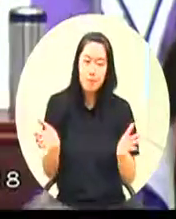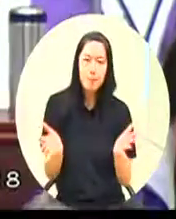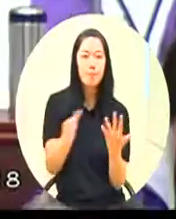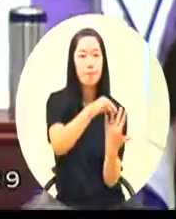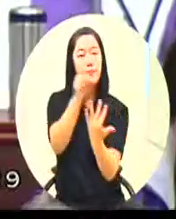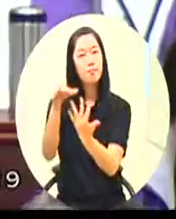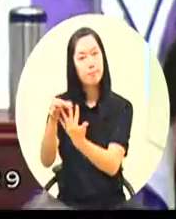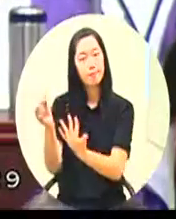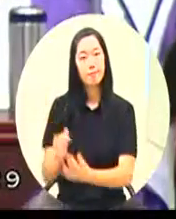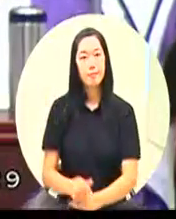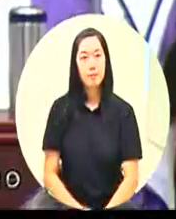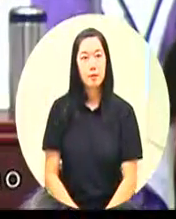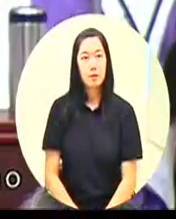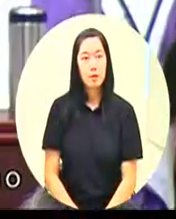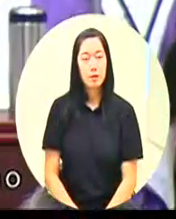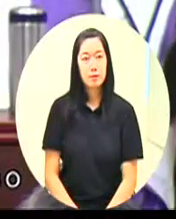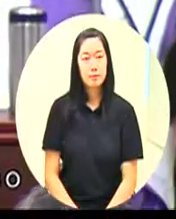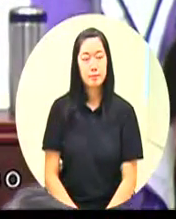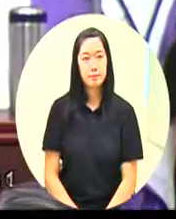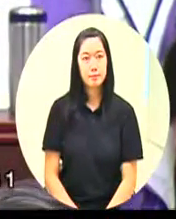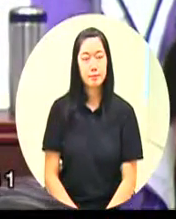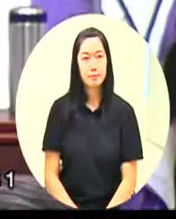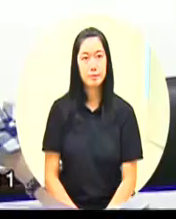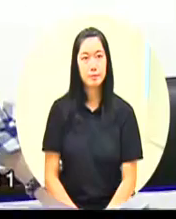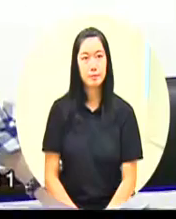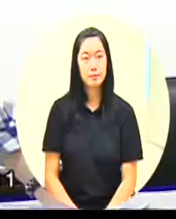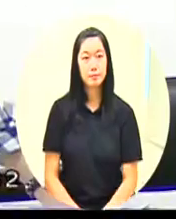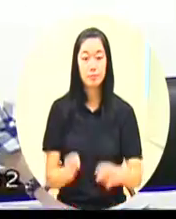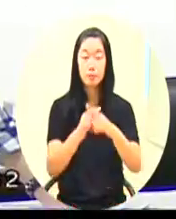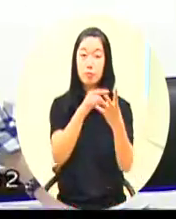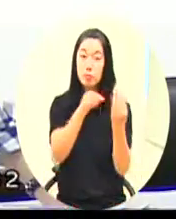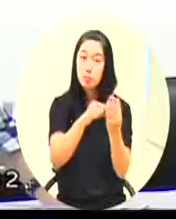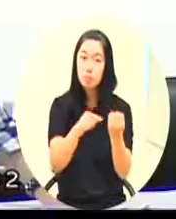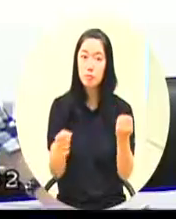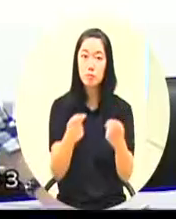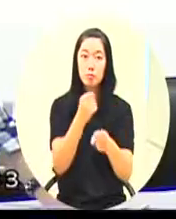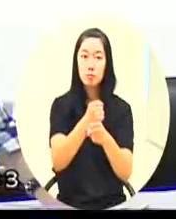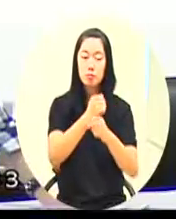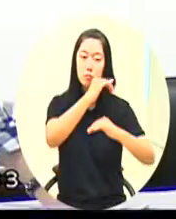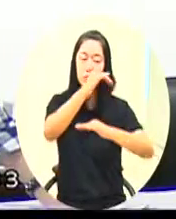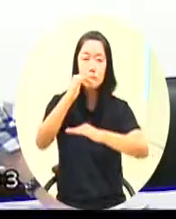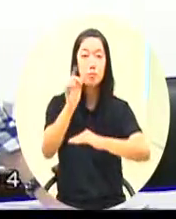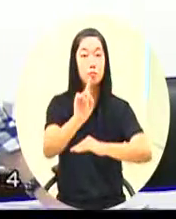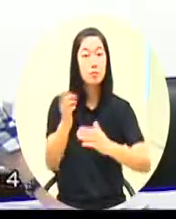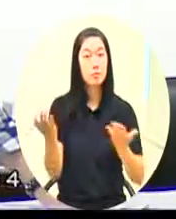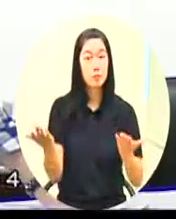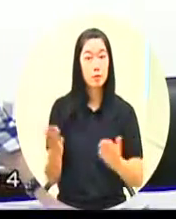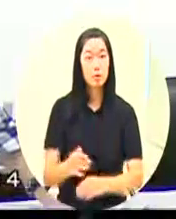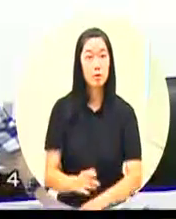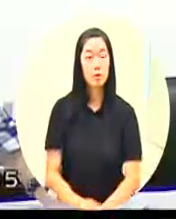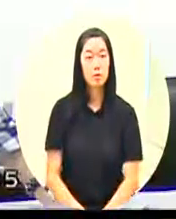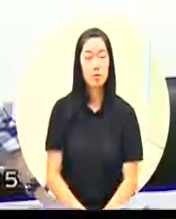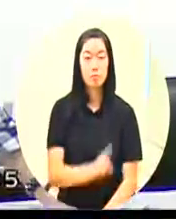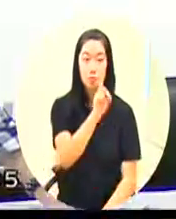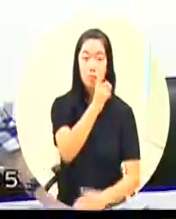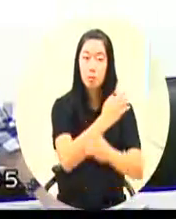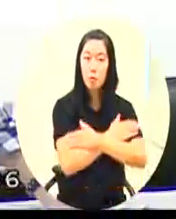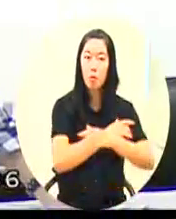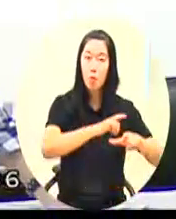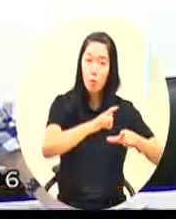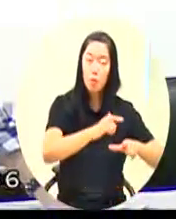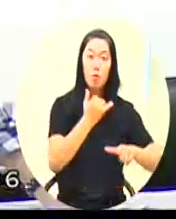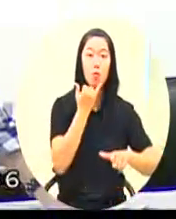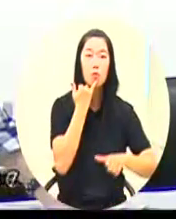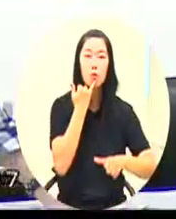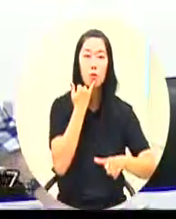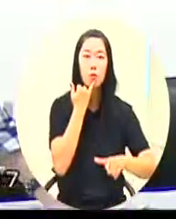大致上会人数大概会做怎么样的限制？就可能一个幼儿园，如果他要可以